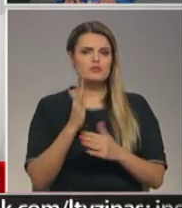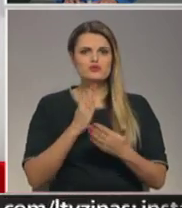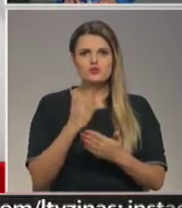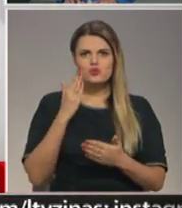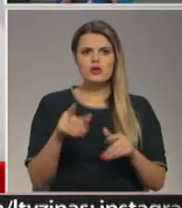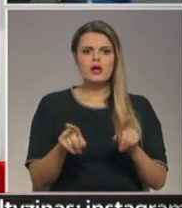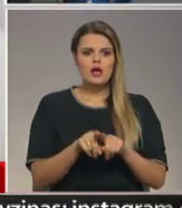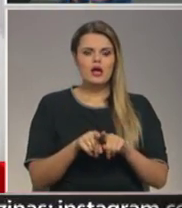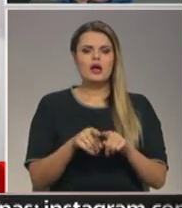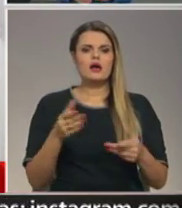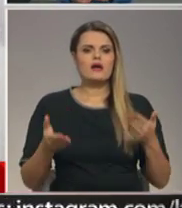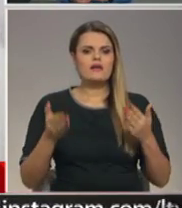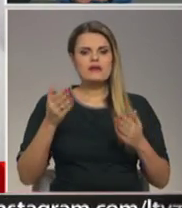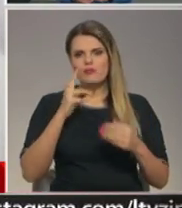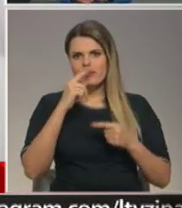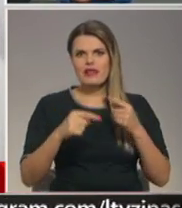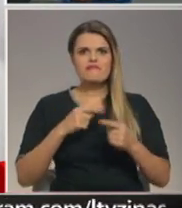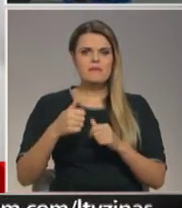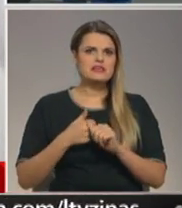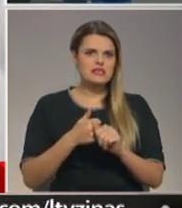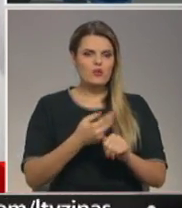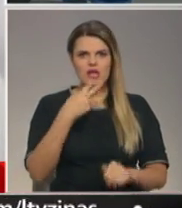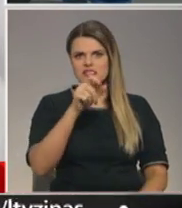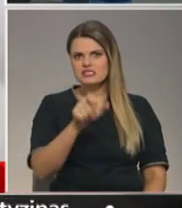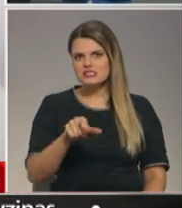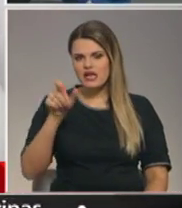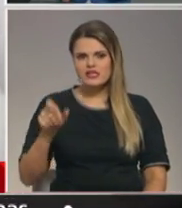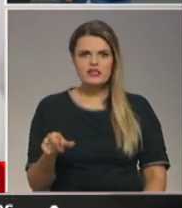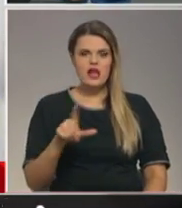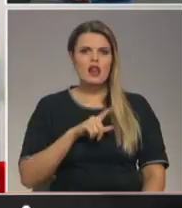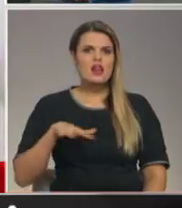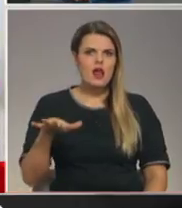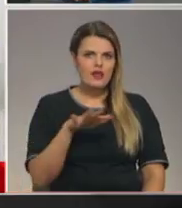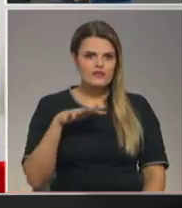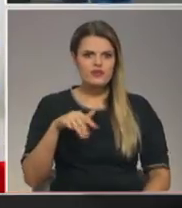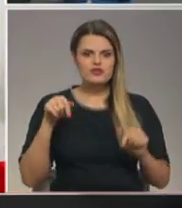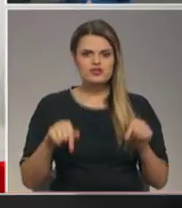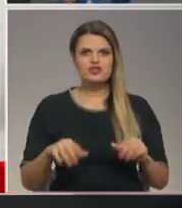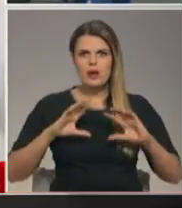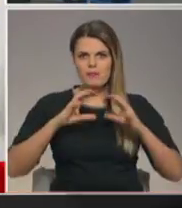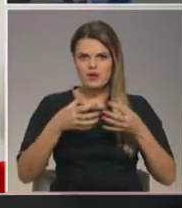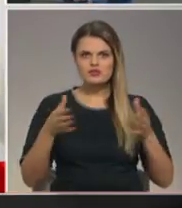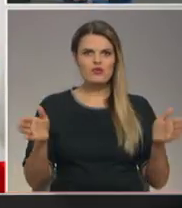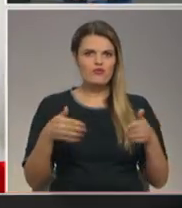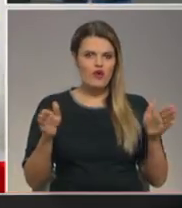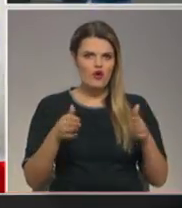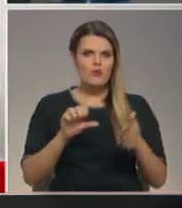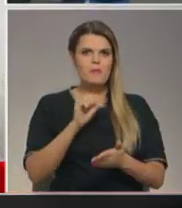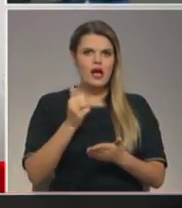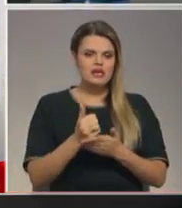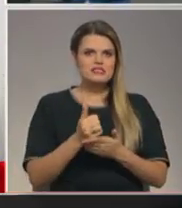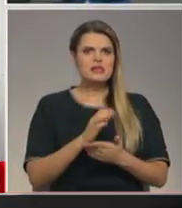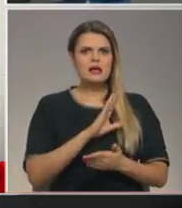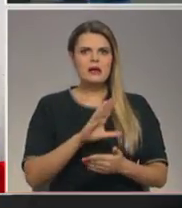arī, nu varbūt, kas nevienmēr seko līdz skatītājiem, ka Latvija šajā pasaules fórumā tiek pārstāvēta